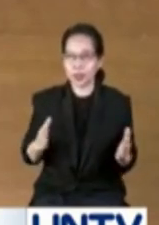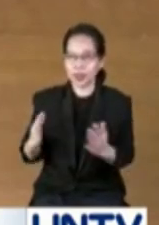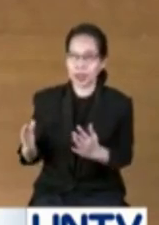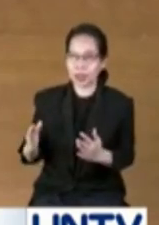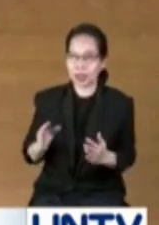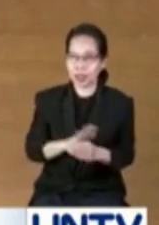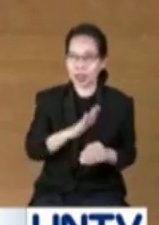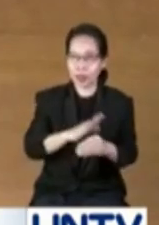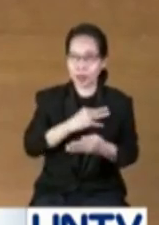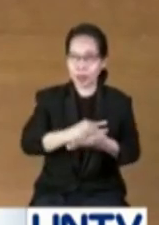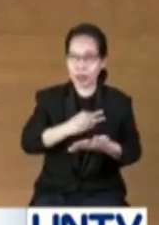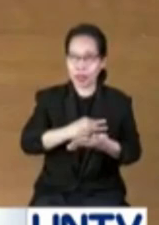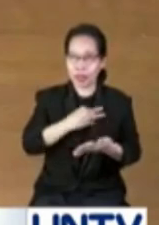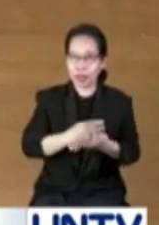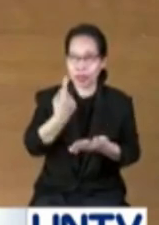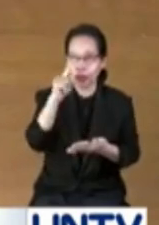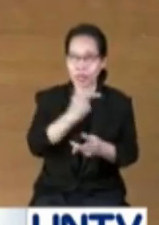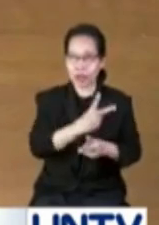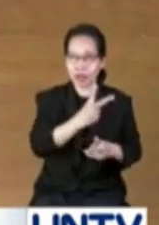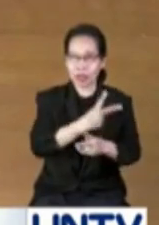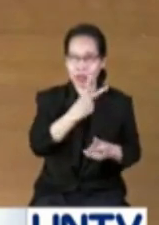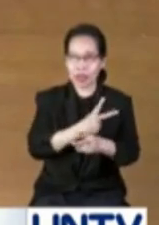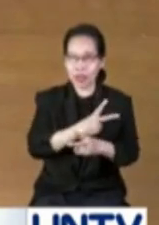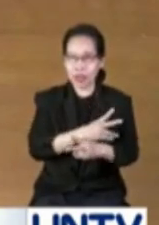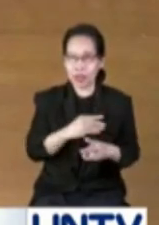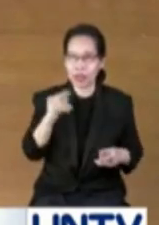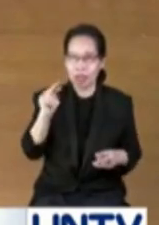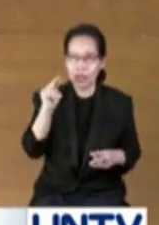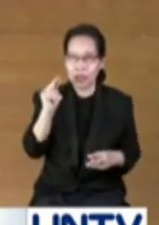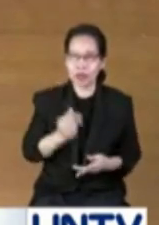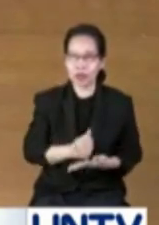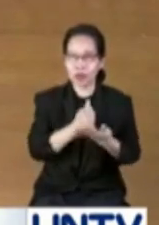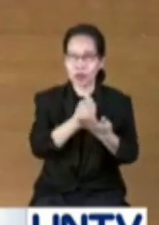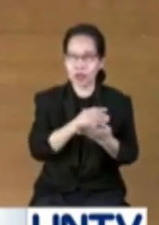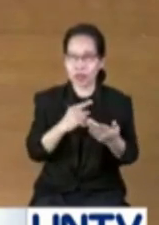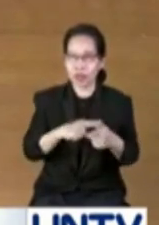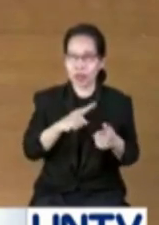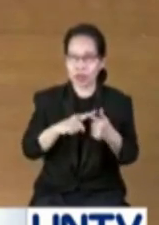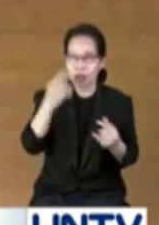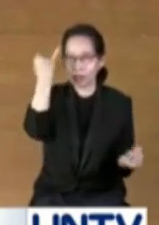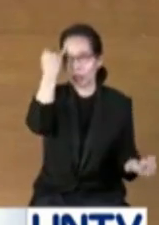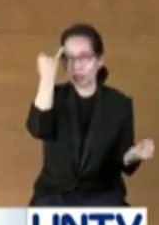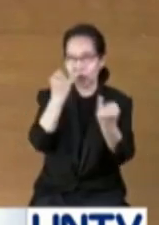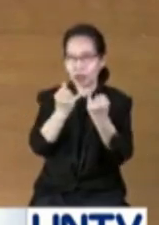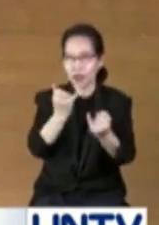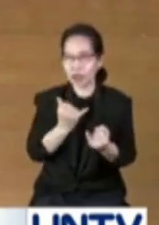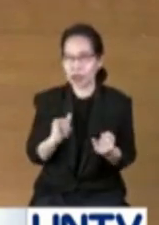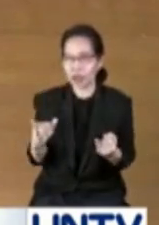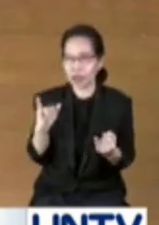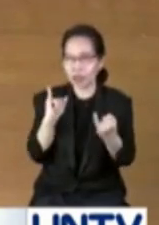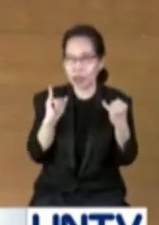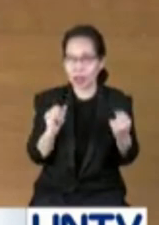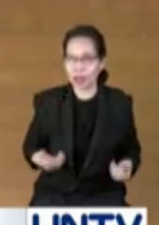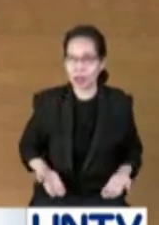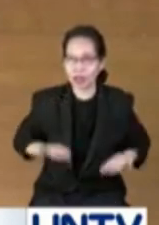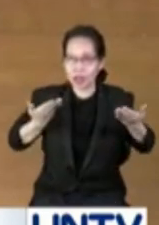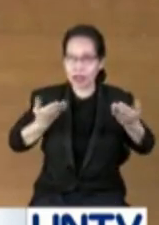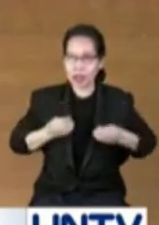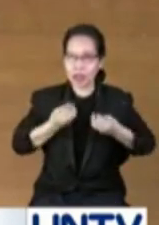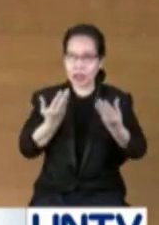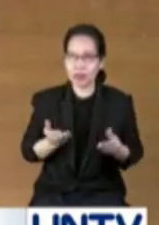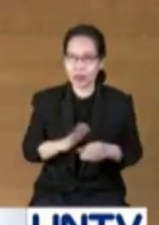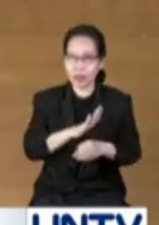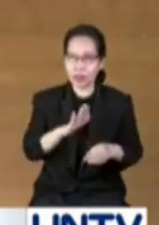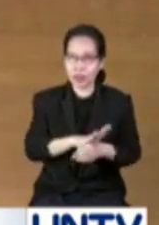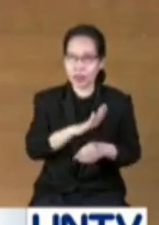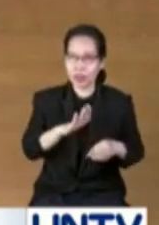sa mga paglingap ng mga lubos na nangangailangan. Layunin natin na sila ay makabangon, mabigyan ng sapat ng